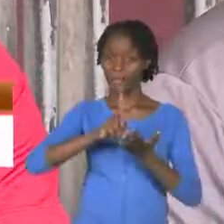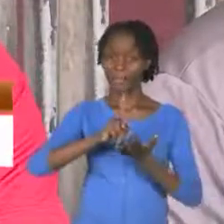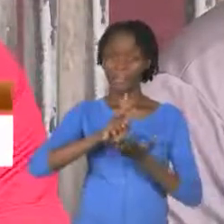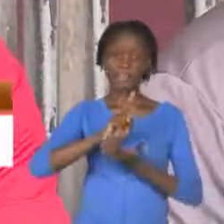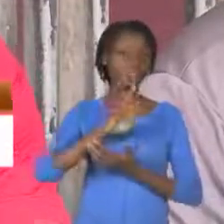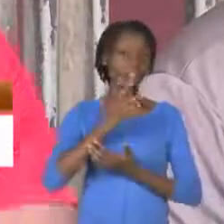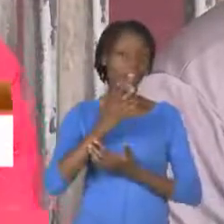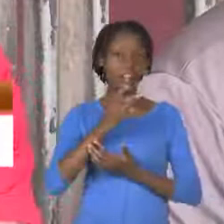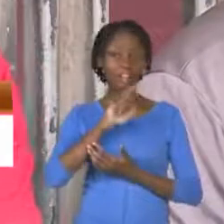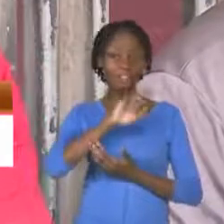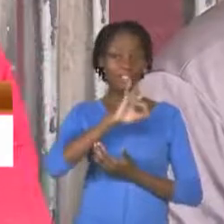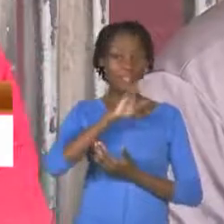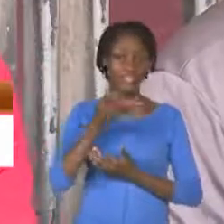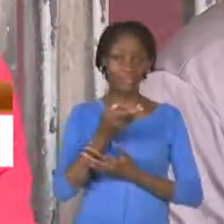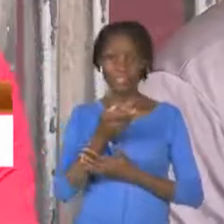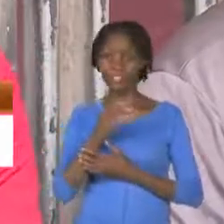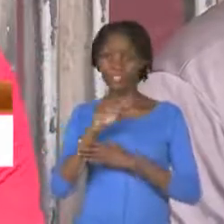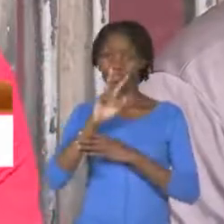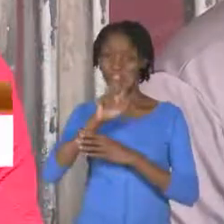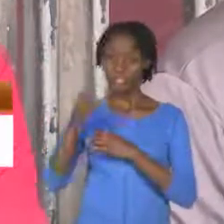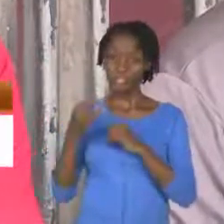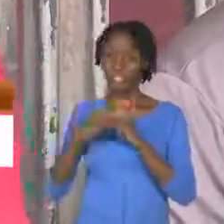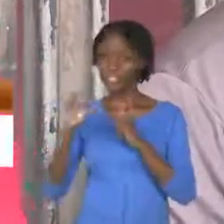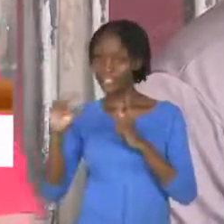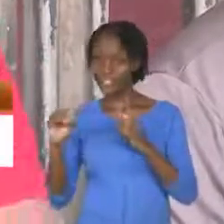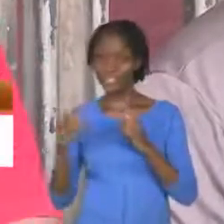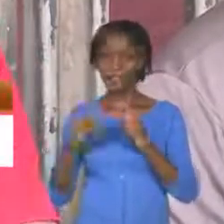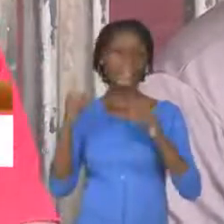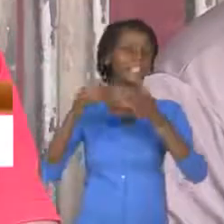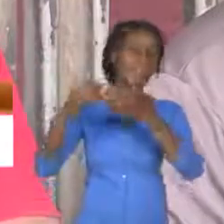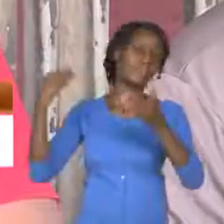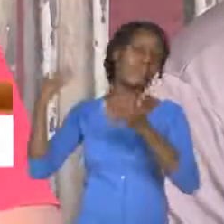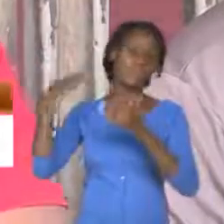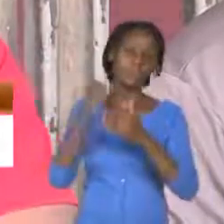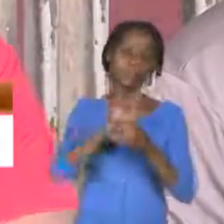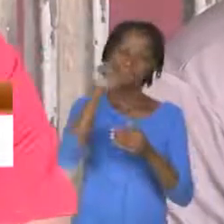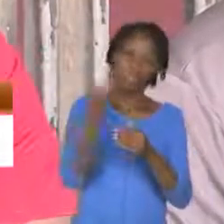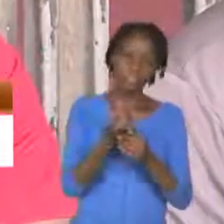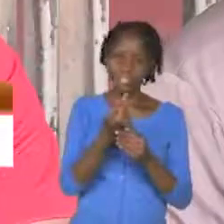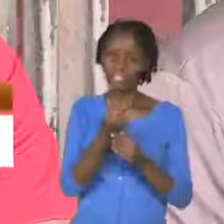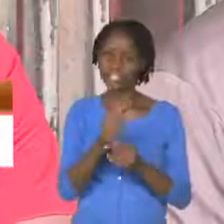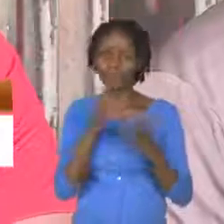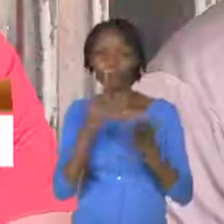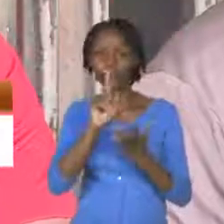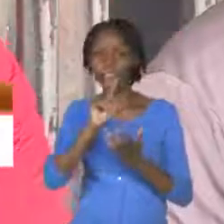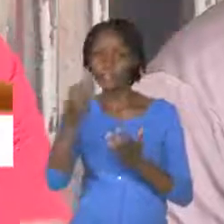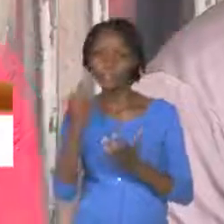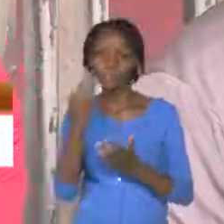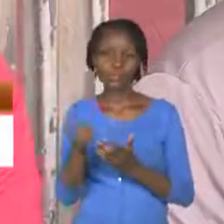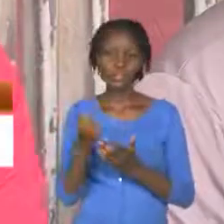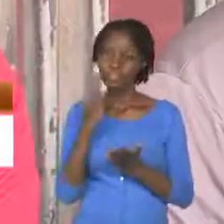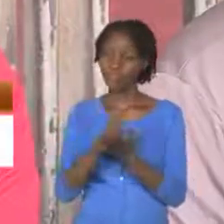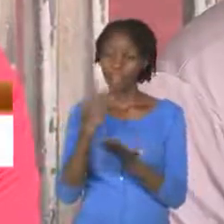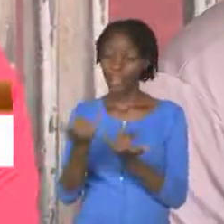3,800 na kitambo ilikuwa 1,000 ama 1,200. Hiyo ndio tofauti ya sahi na kitambo.